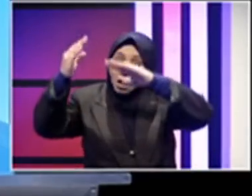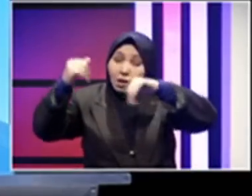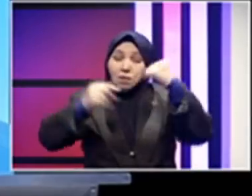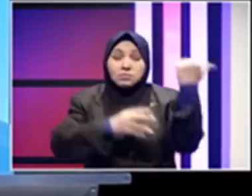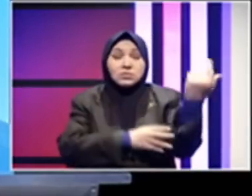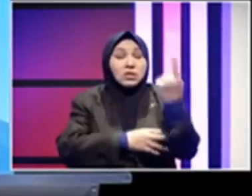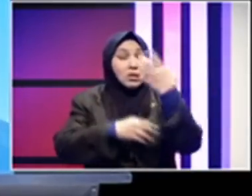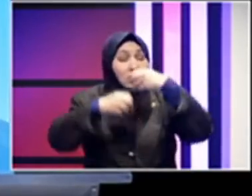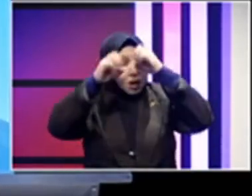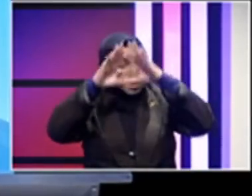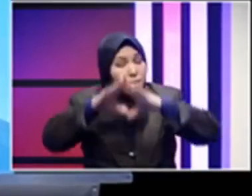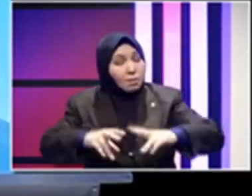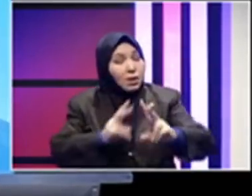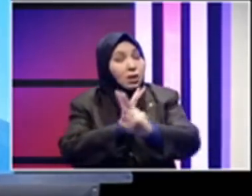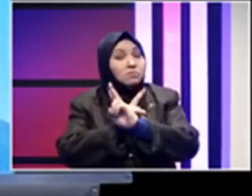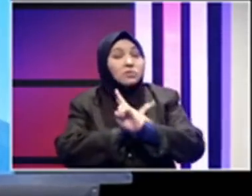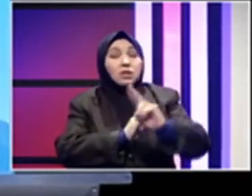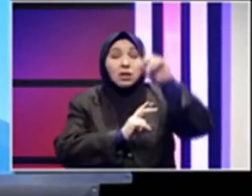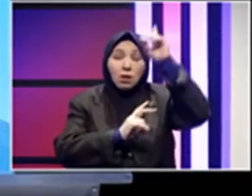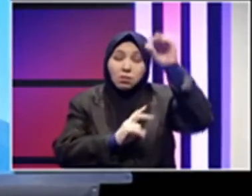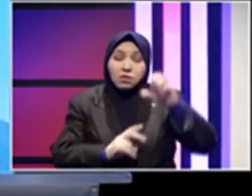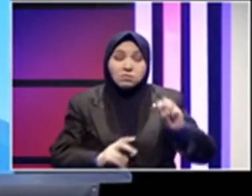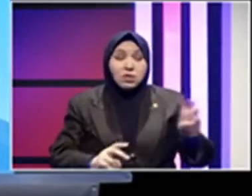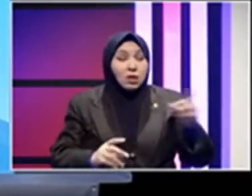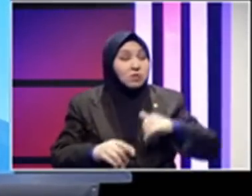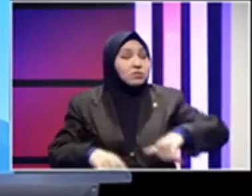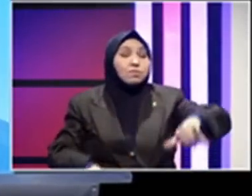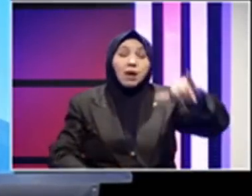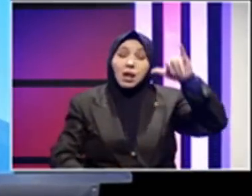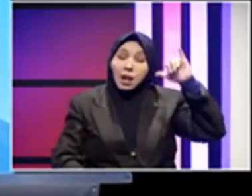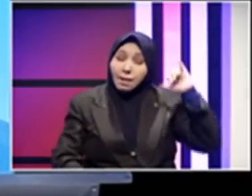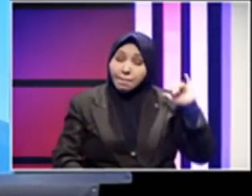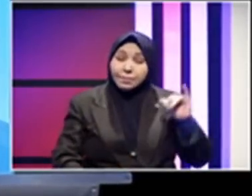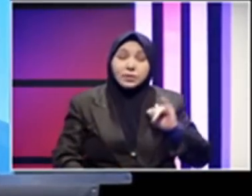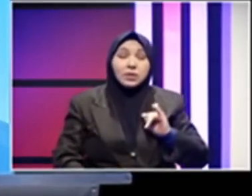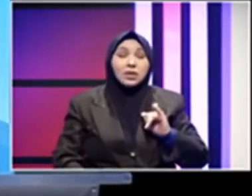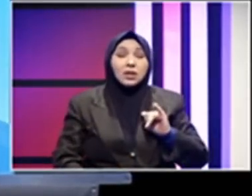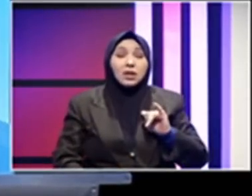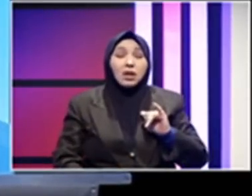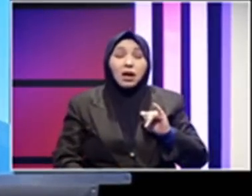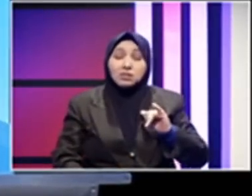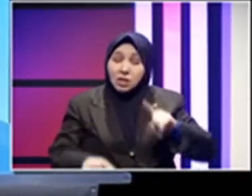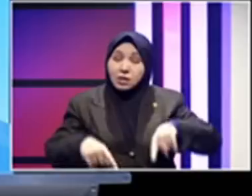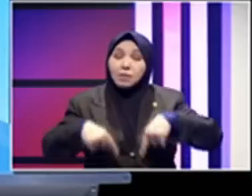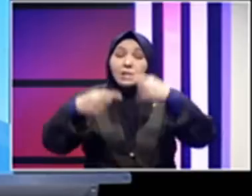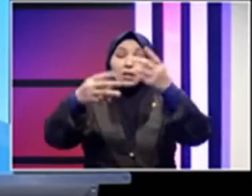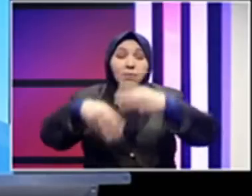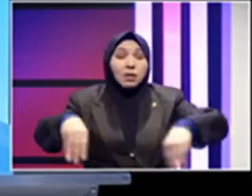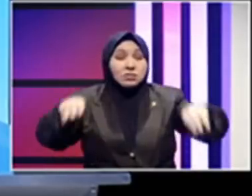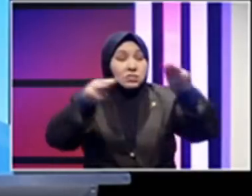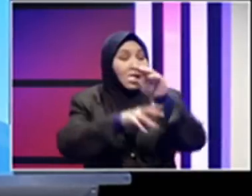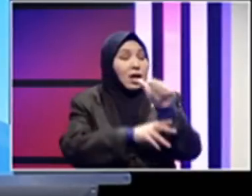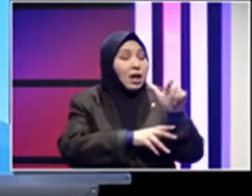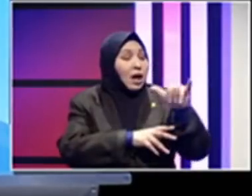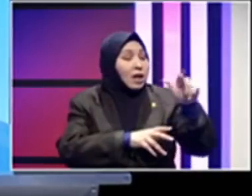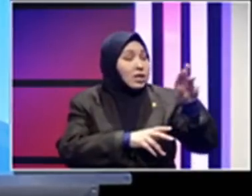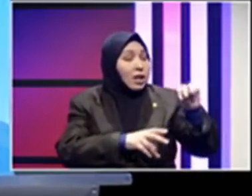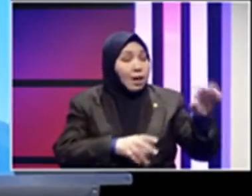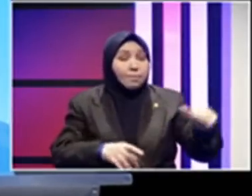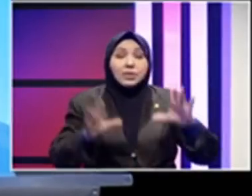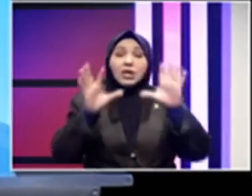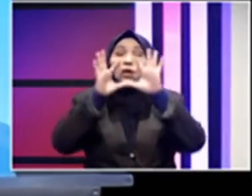dalam rahmat dan jagaan Allah Subhanahu wa taala. Betul Safa, semalam kebetulan ke Masjid Al-Abyad di